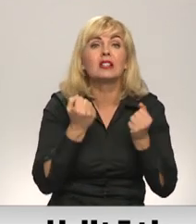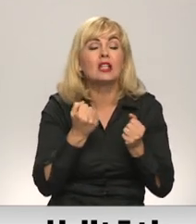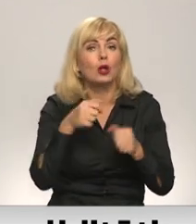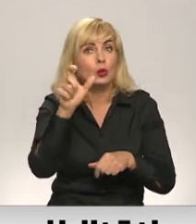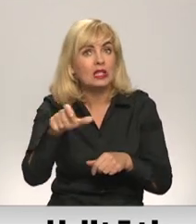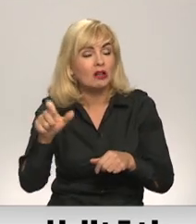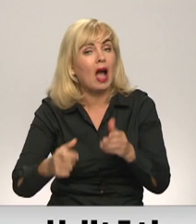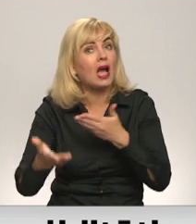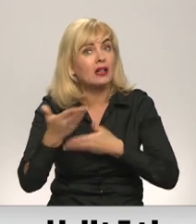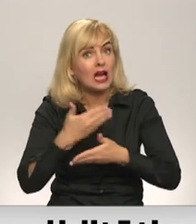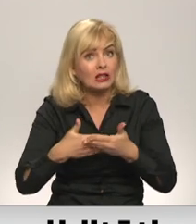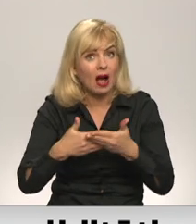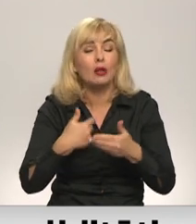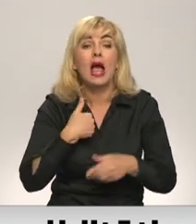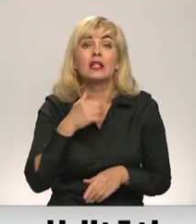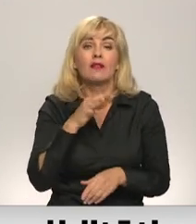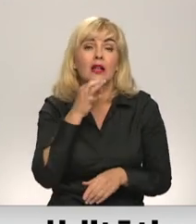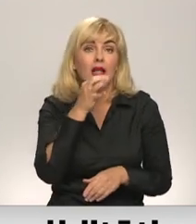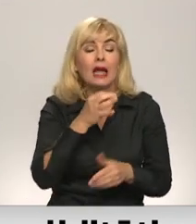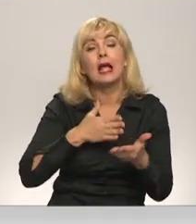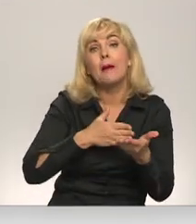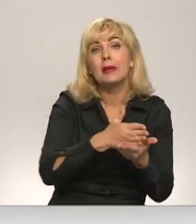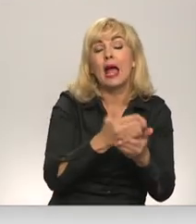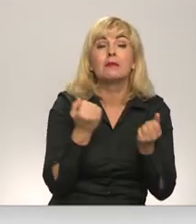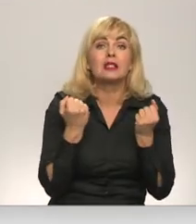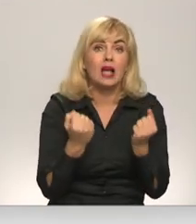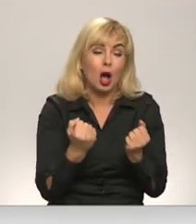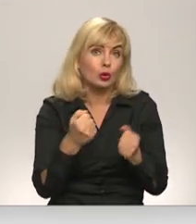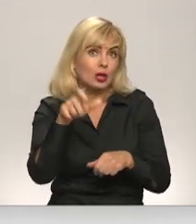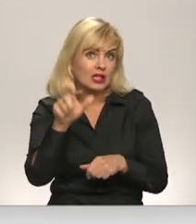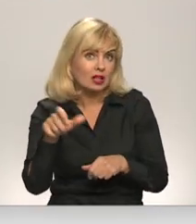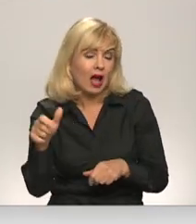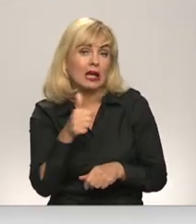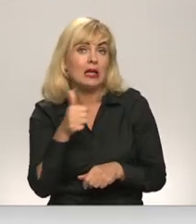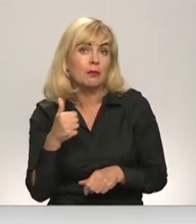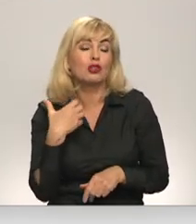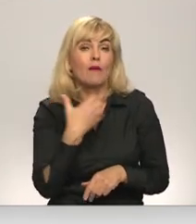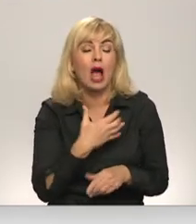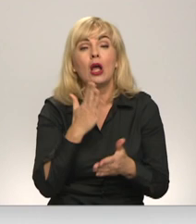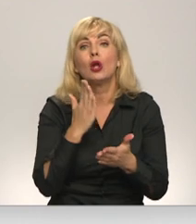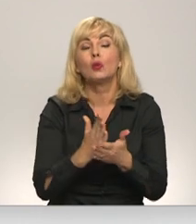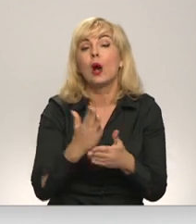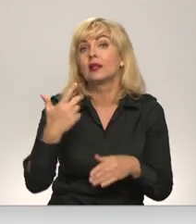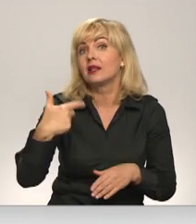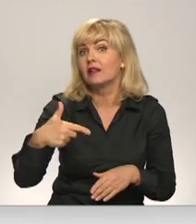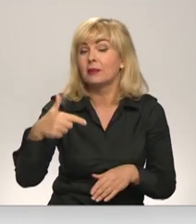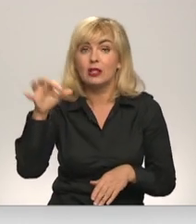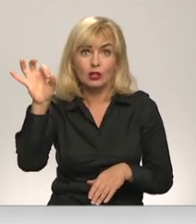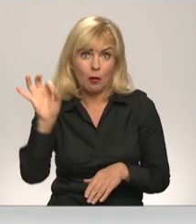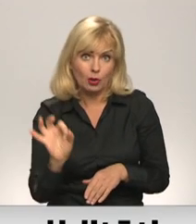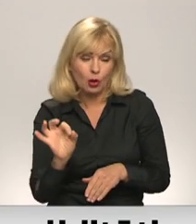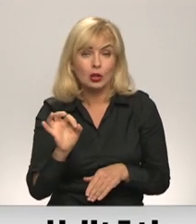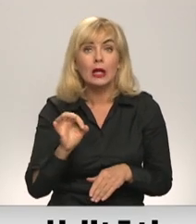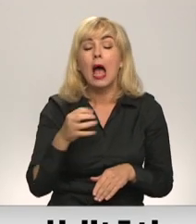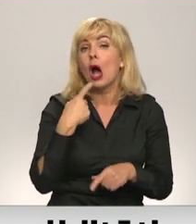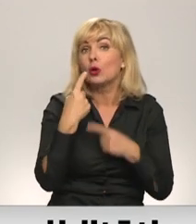ar invaliditāti. Es varētu teikt, tāda pieejamība satura ziņā cilvēkiem ar īpašajām vajadzībām noteikti ir kādi 70%. Ja mēs